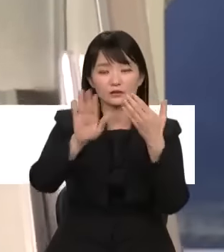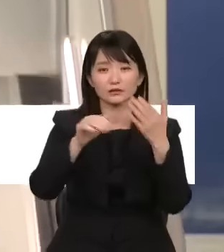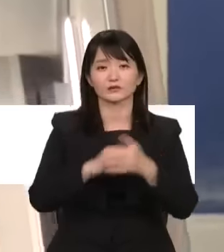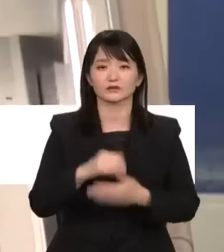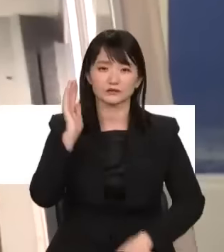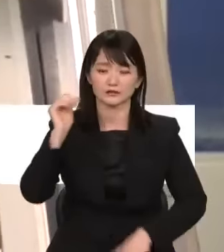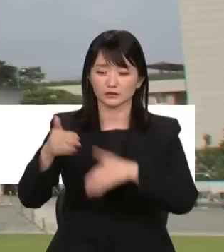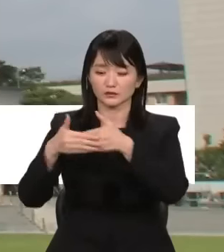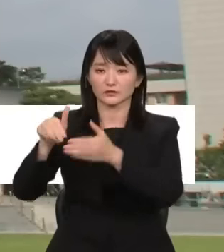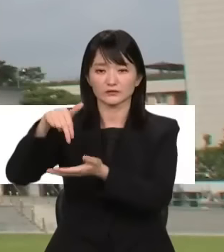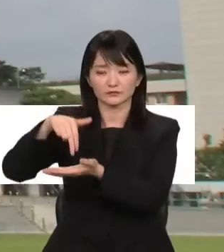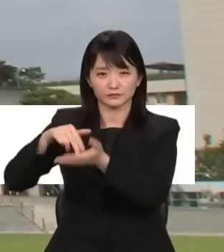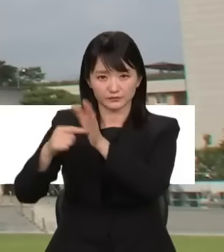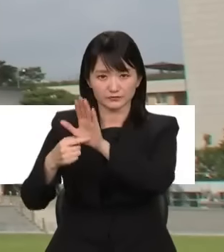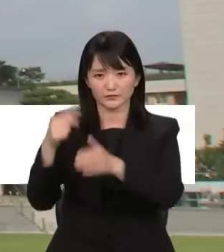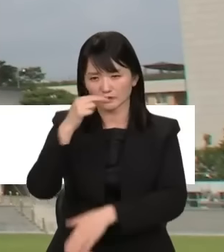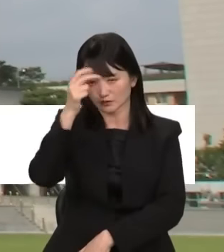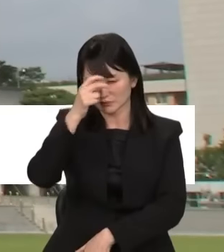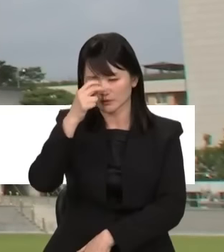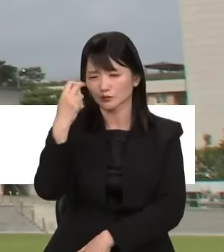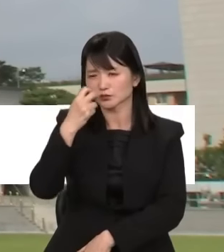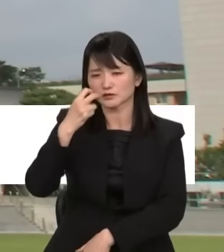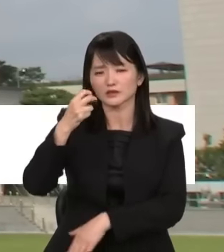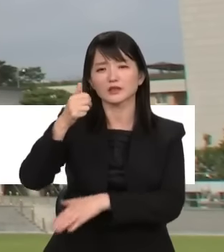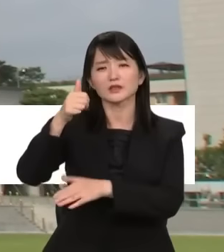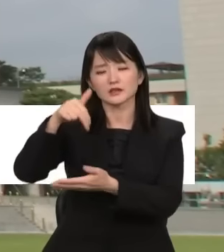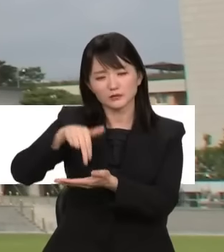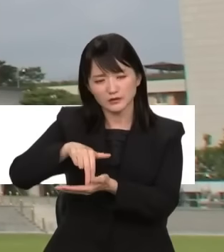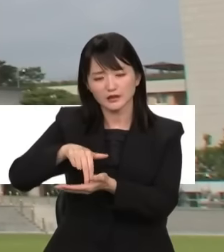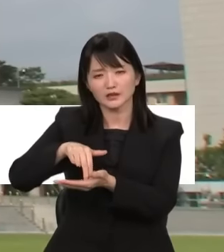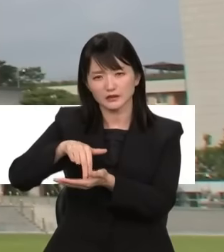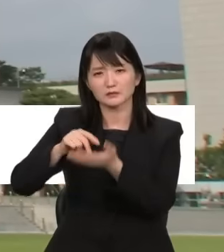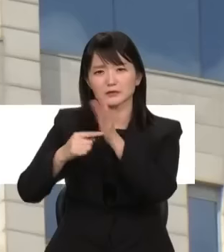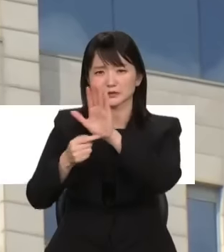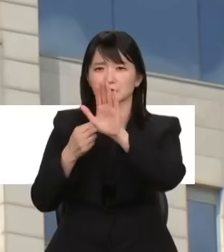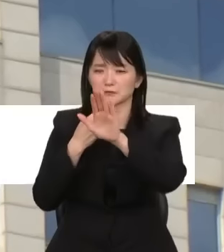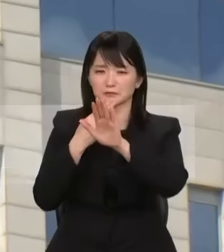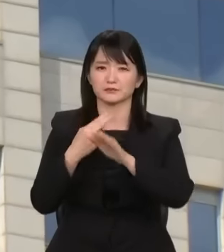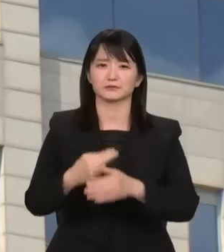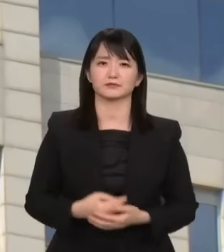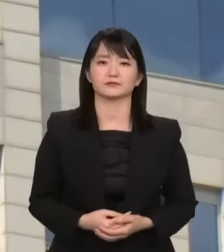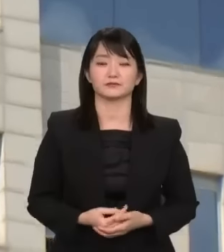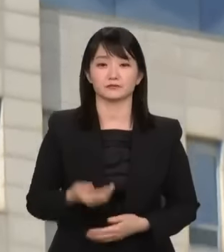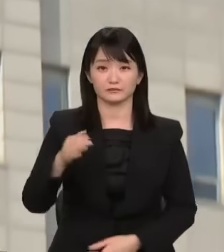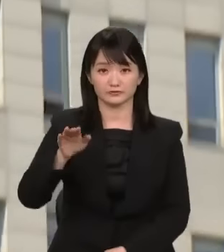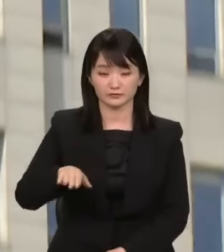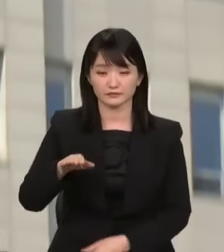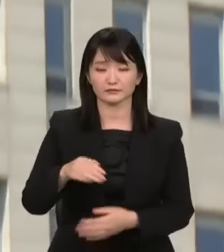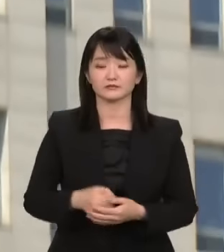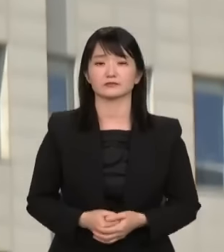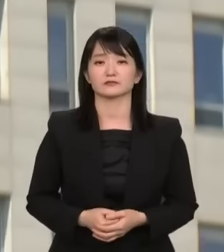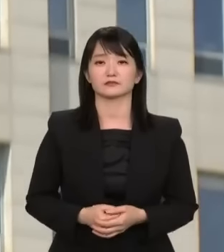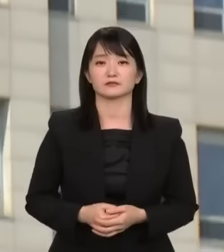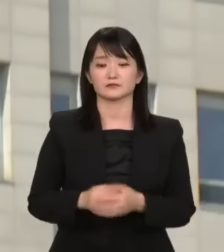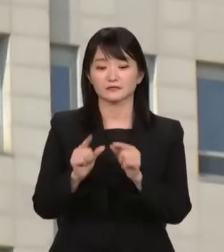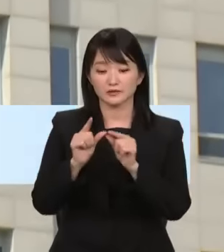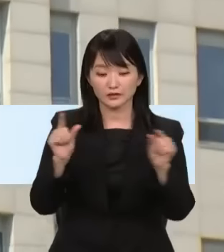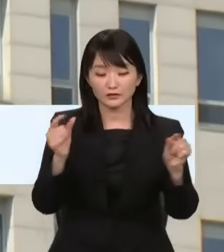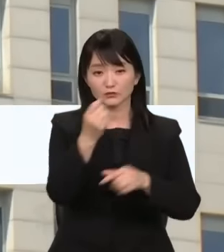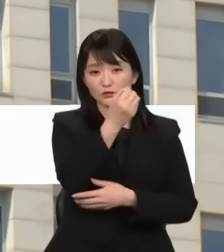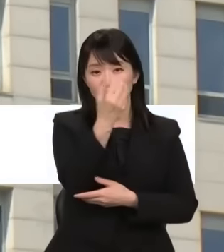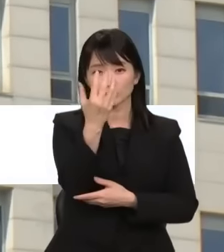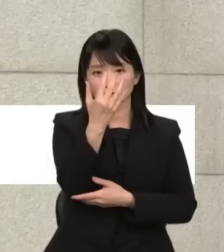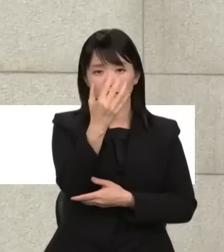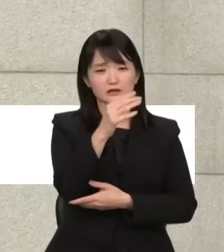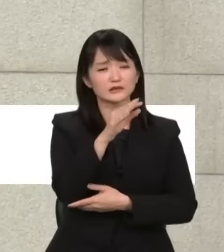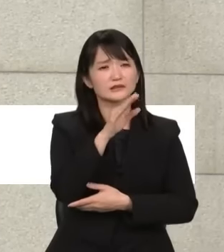수사 결과에 대해 특별히 입장을 밝히지 않는다며 말을 아꼈습니다. 하지만 하루도 안 돼 일부 언론이